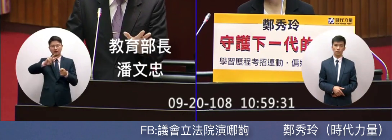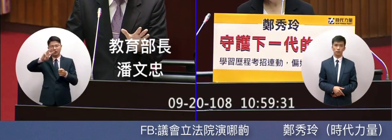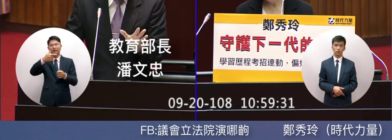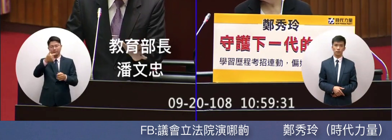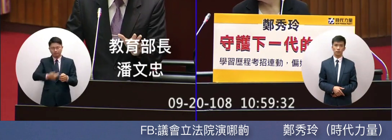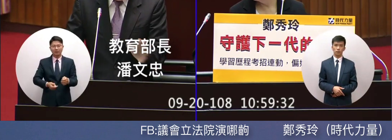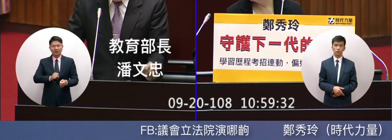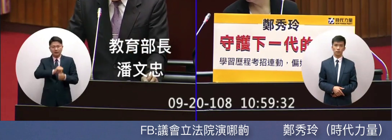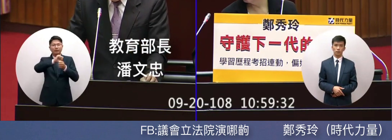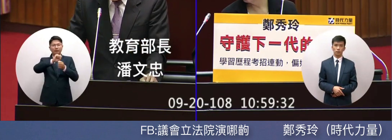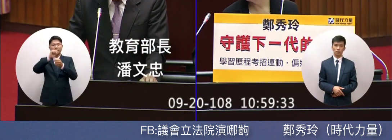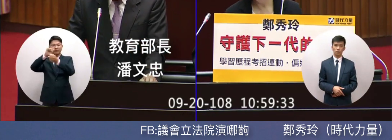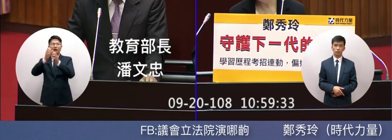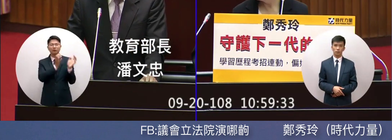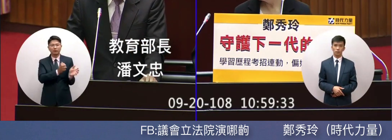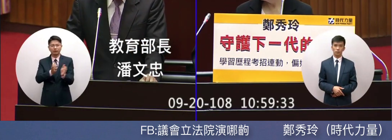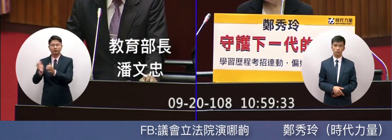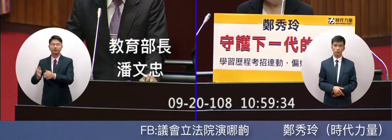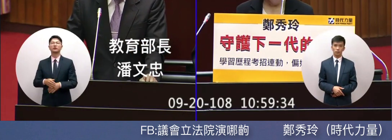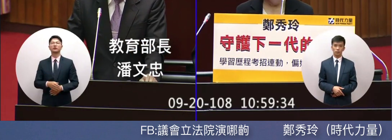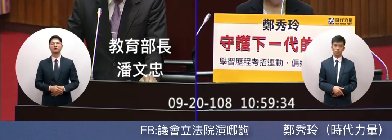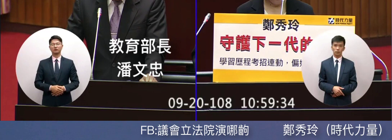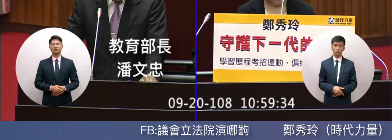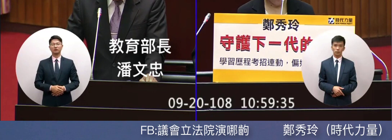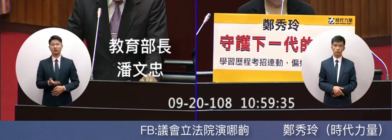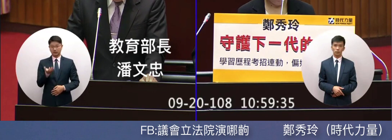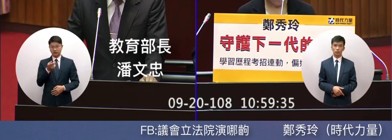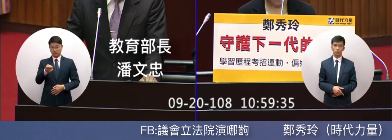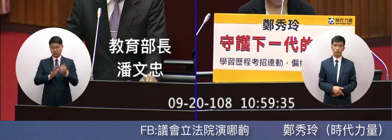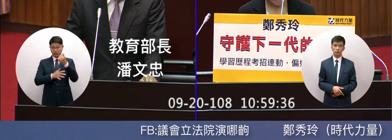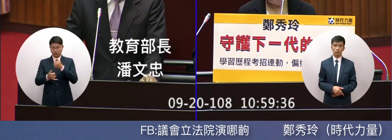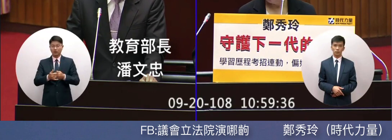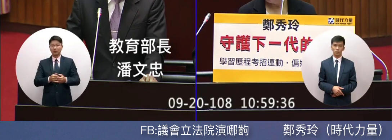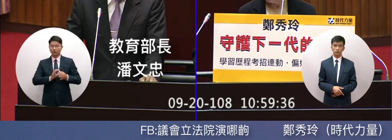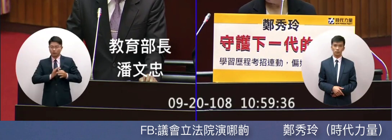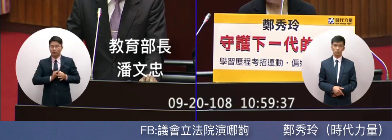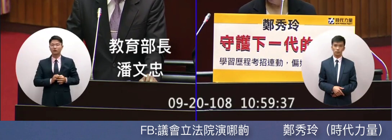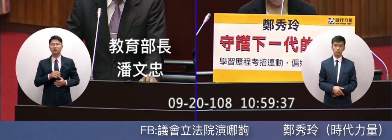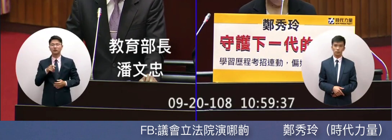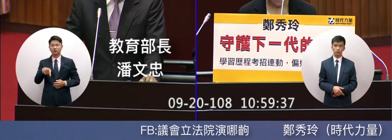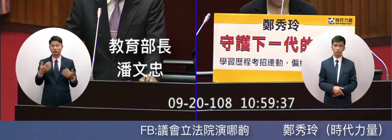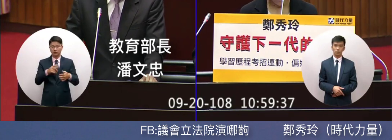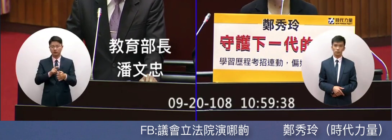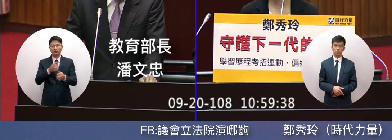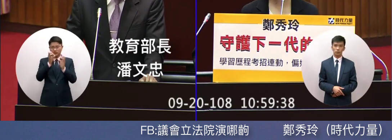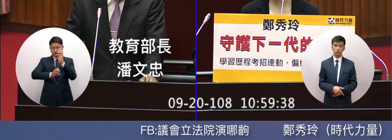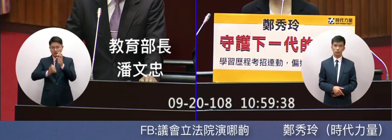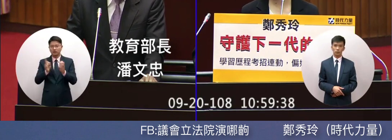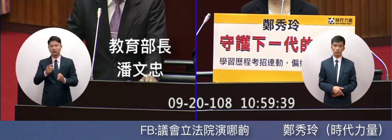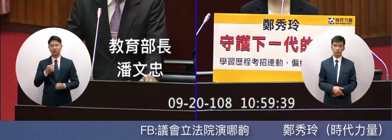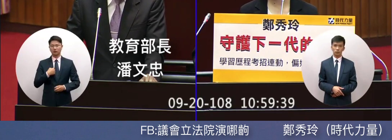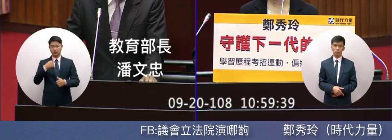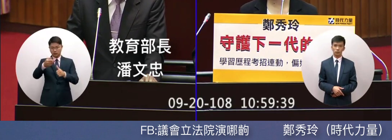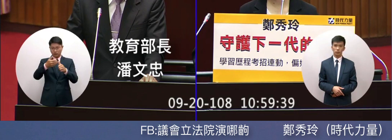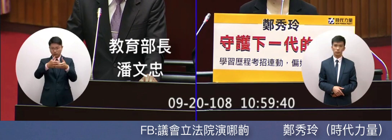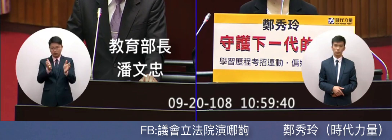三来逐步的来展开哦。所以委员刚才在关心的这部分啊，我想在细节的部分教育部啊